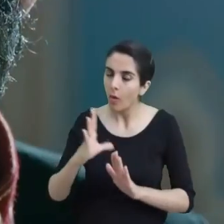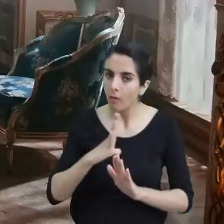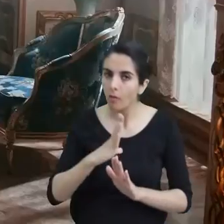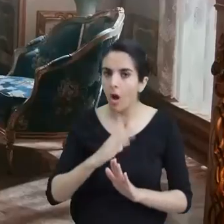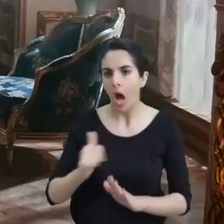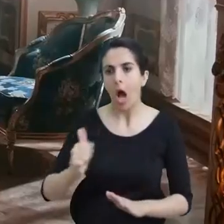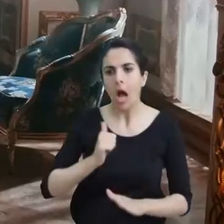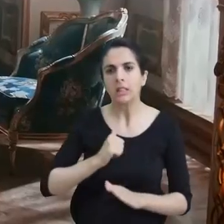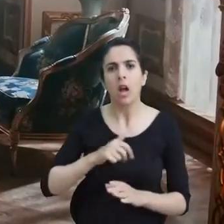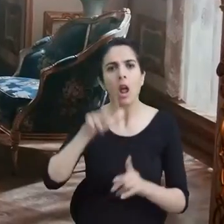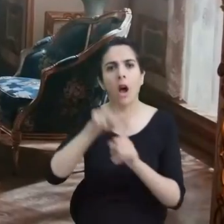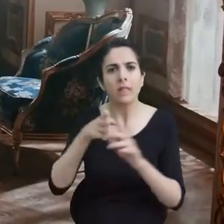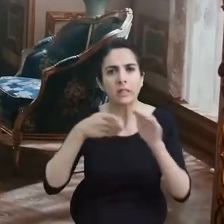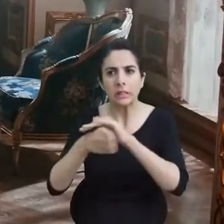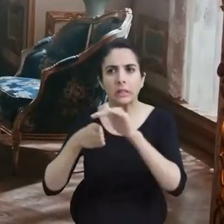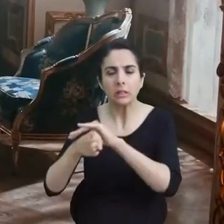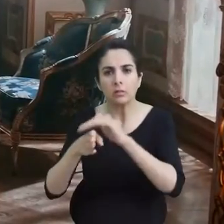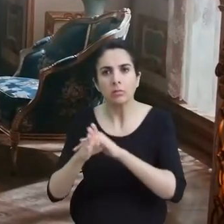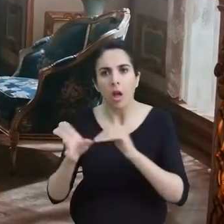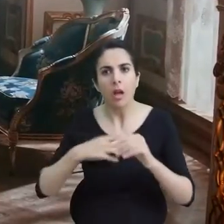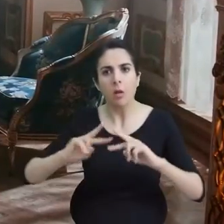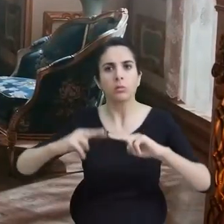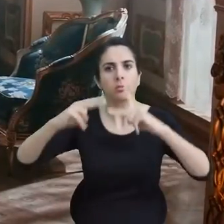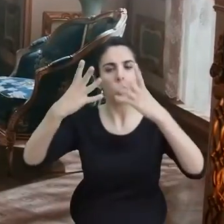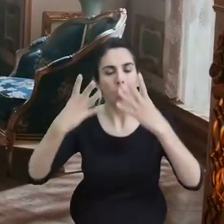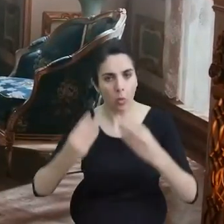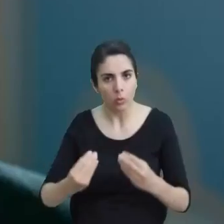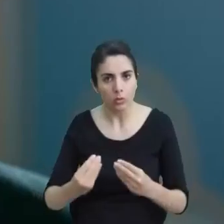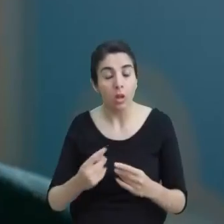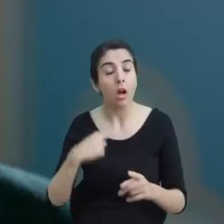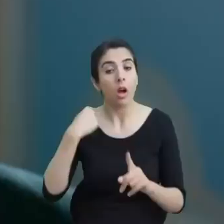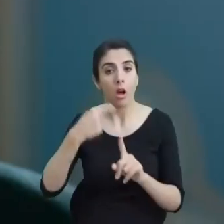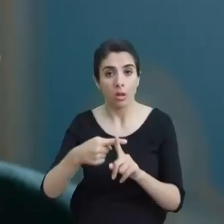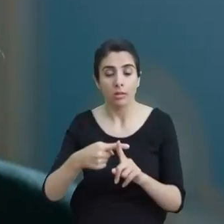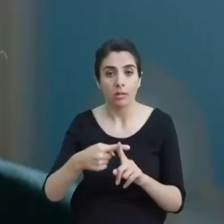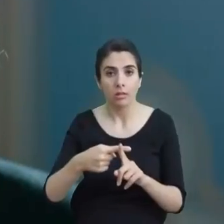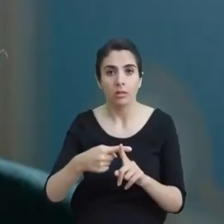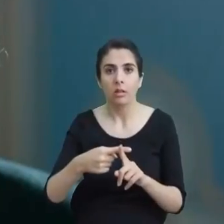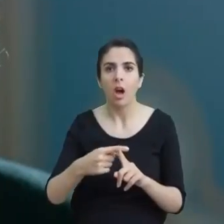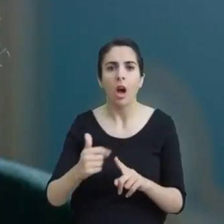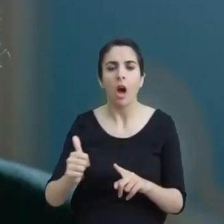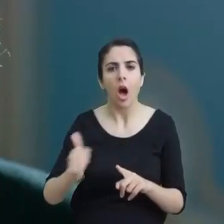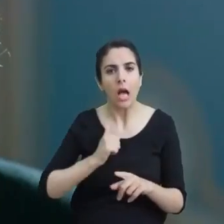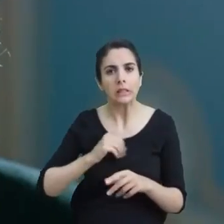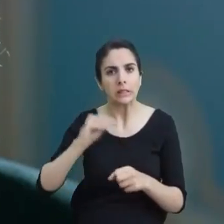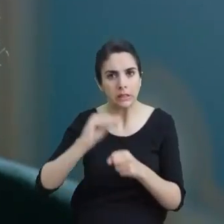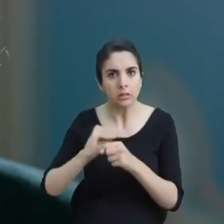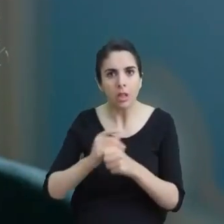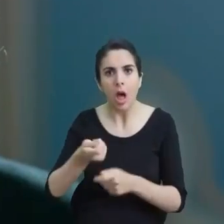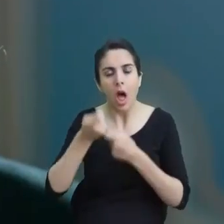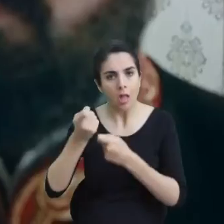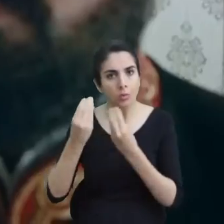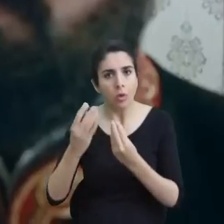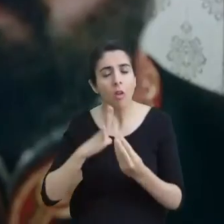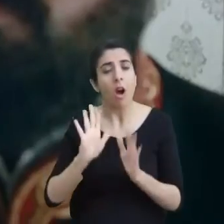etmiştir. Er olarak girdiği Bahriye'de paşalığa kadar yükselmiştir. Ayrıca donanmayı ıslah etmiştir